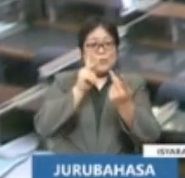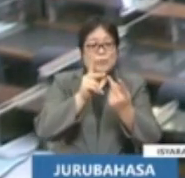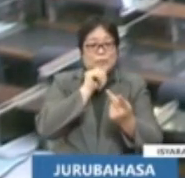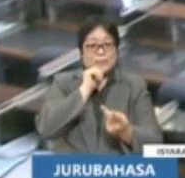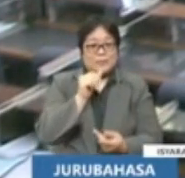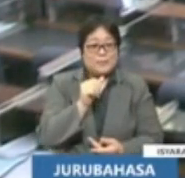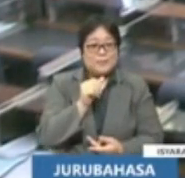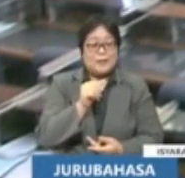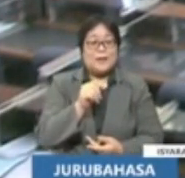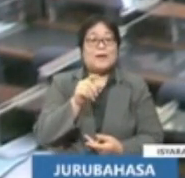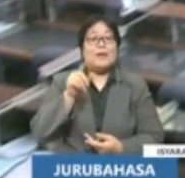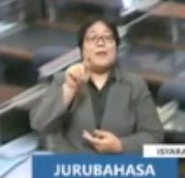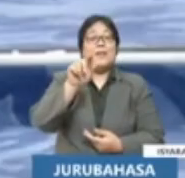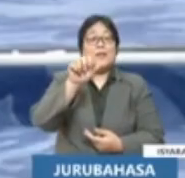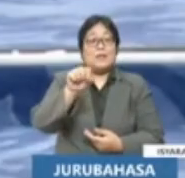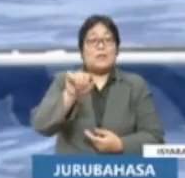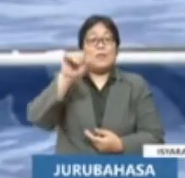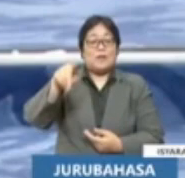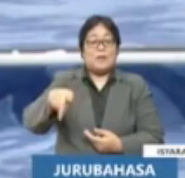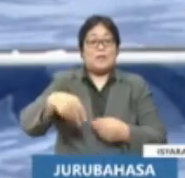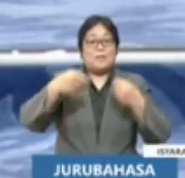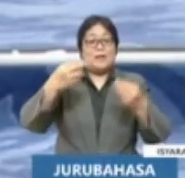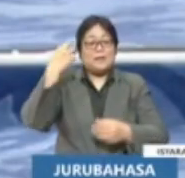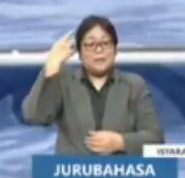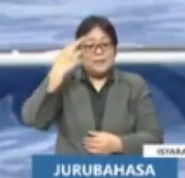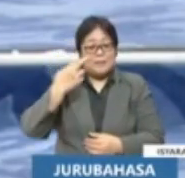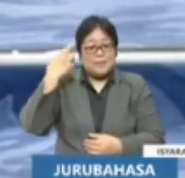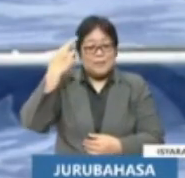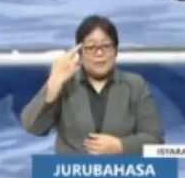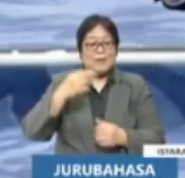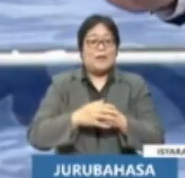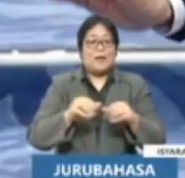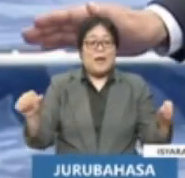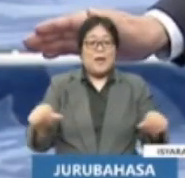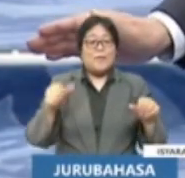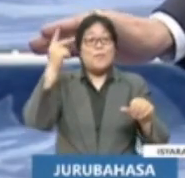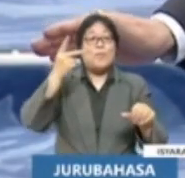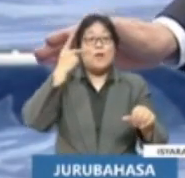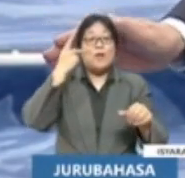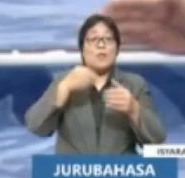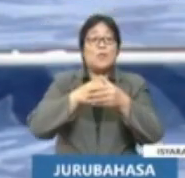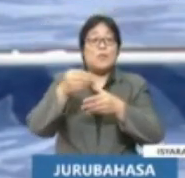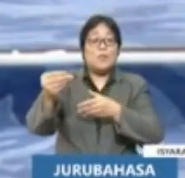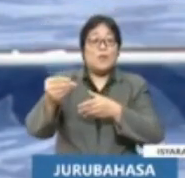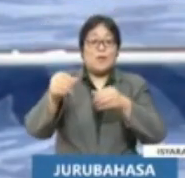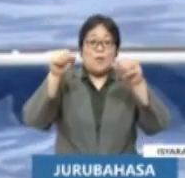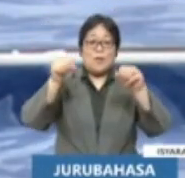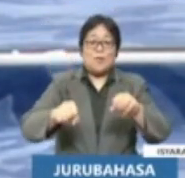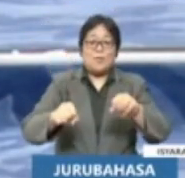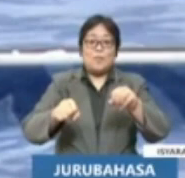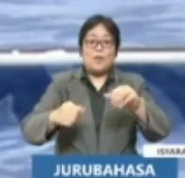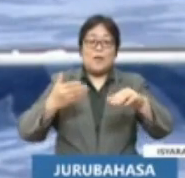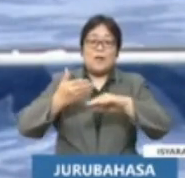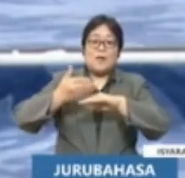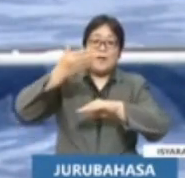munasabah? Tansi Speaker beri alasan kegiatan politik di luar boleh